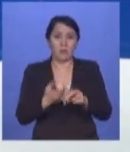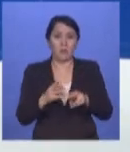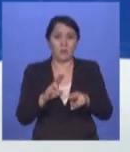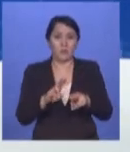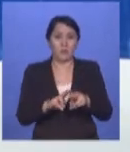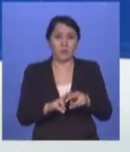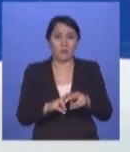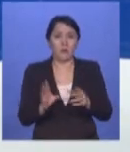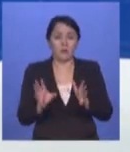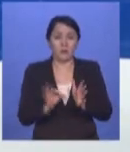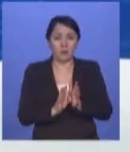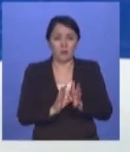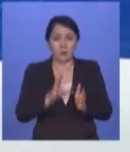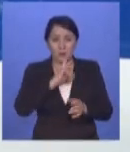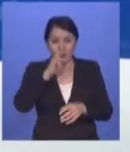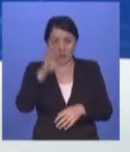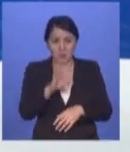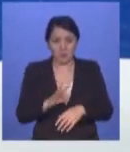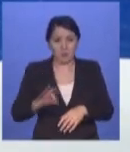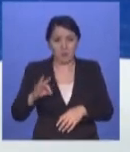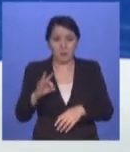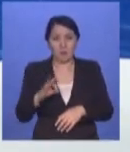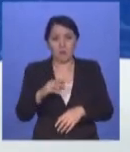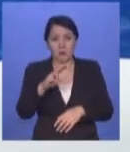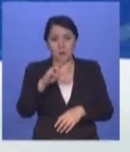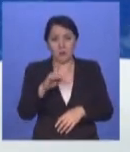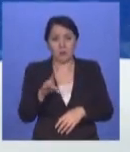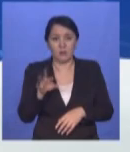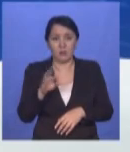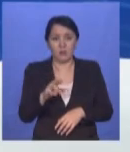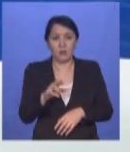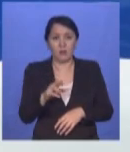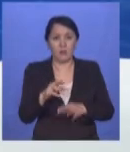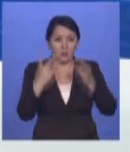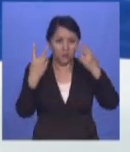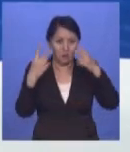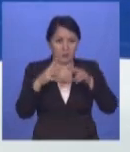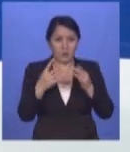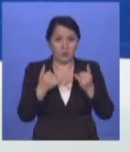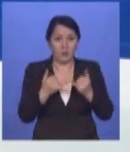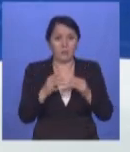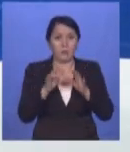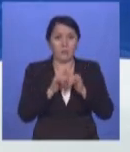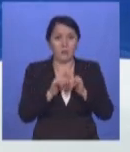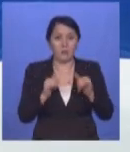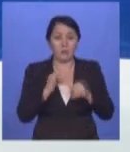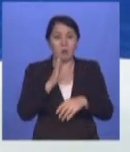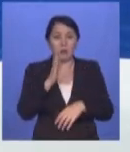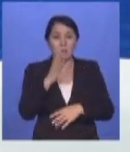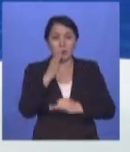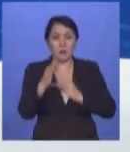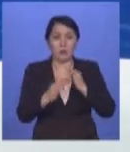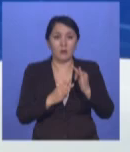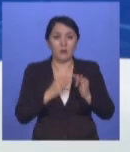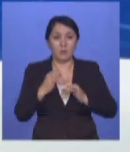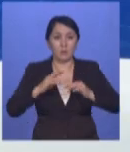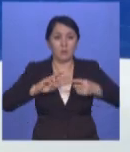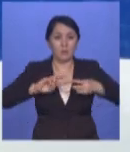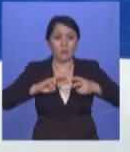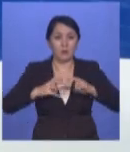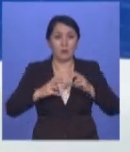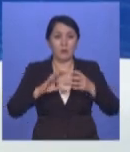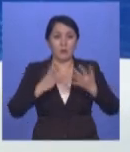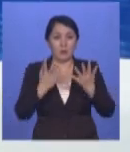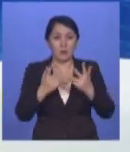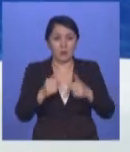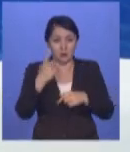өтті. Бұл шараның мақсаты солтүстік Қазақстан облысында медиация институтының қазіргі жағдайымен даму болашағын талқылау,